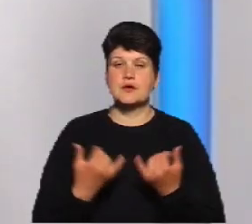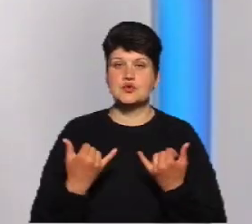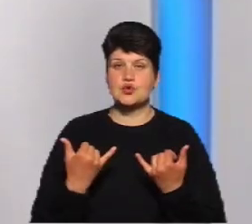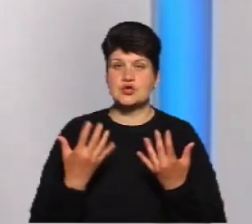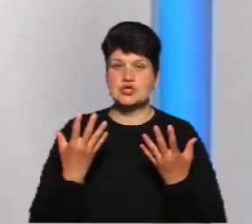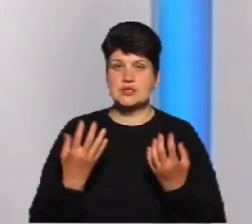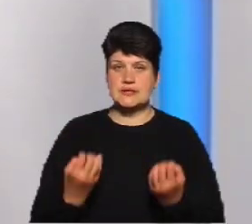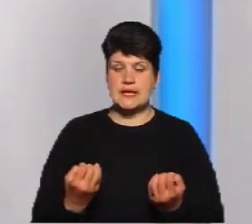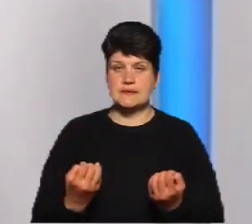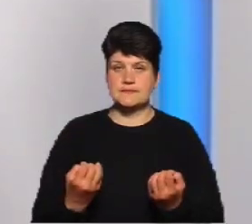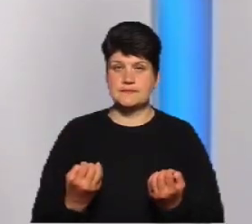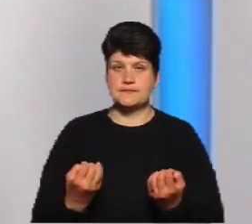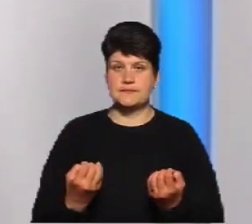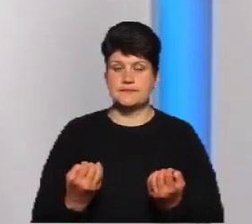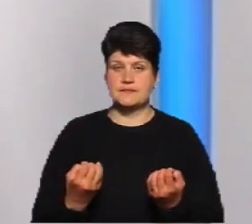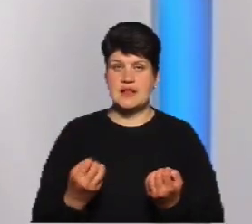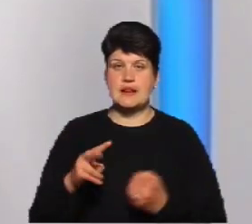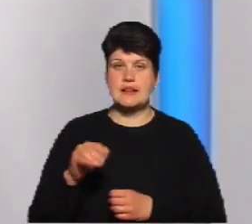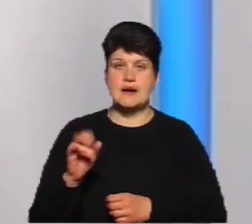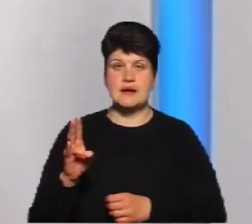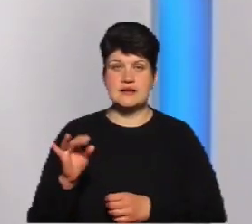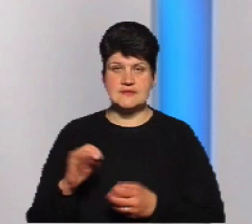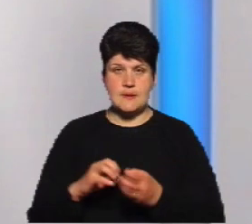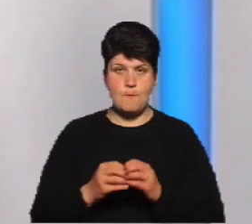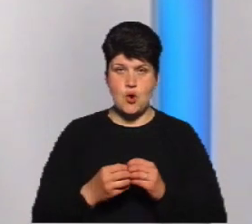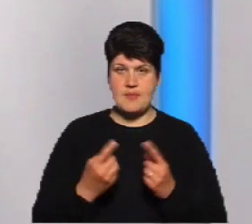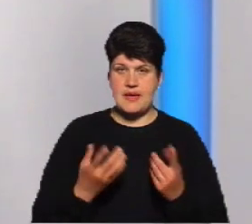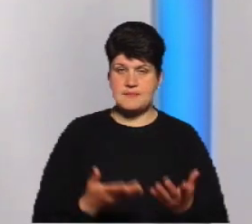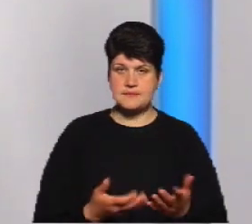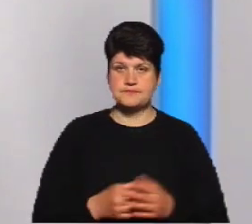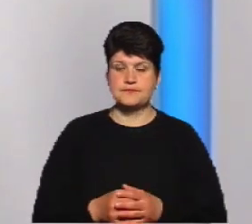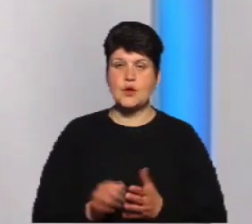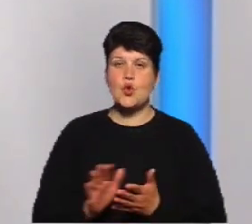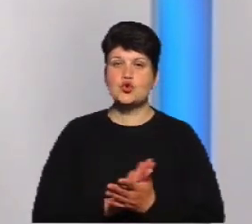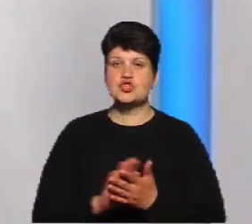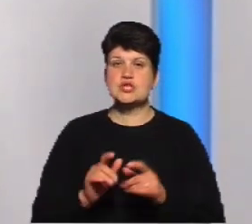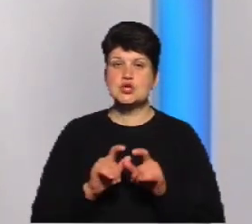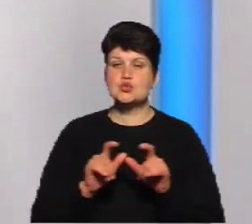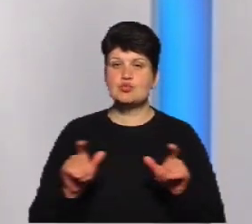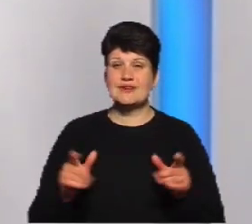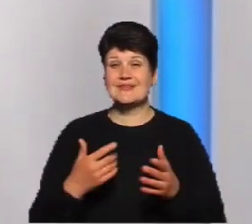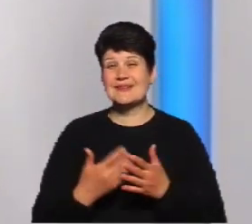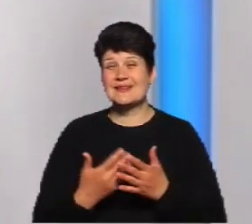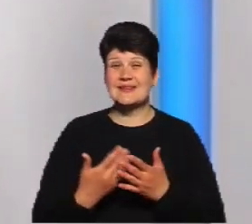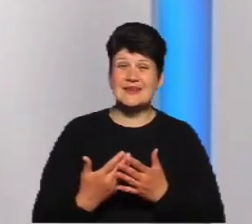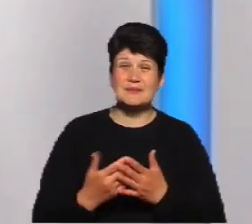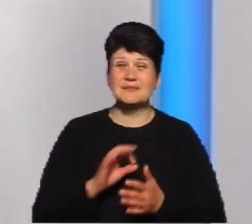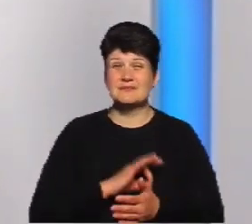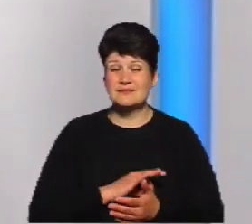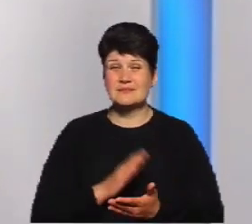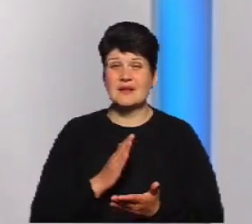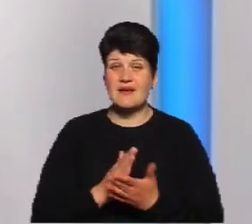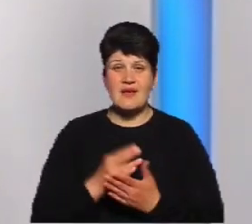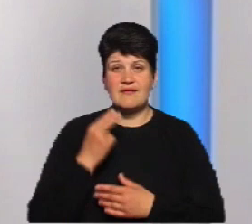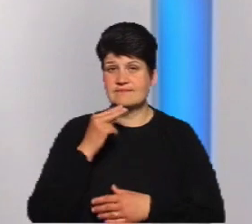день в Ланівцях проблема, очисні споруди нібито експлуатуються, але ефекту не